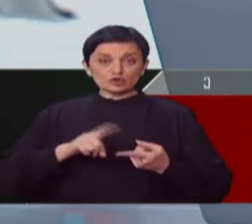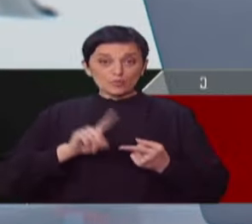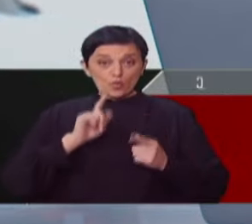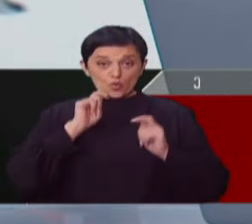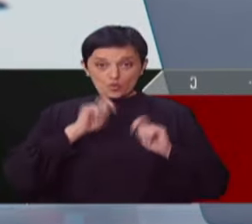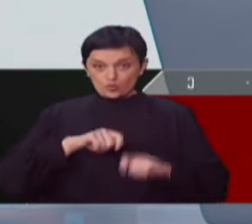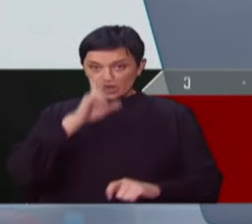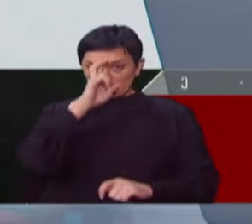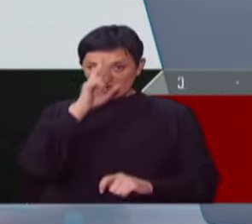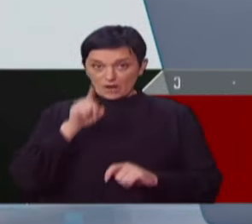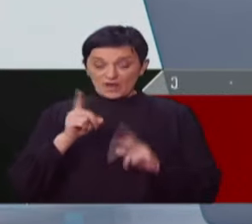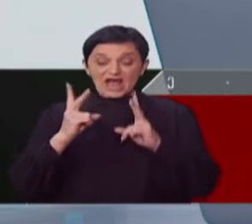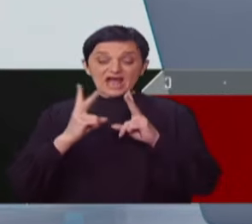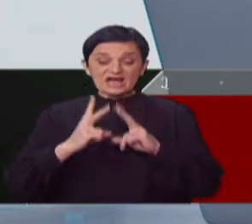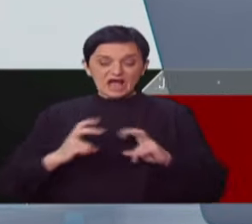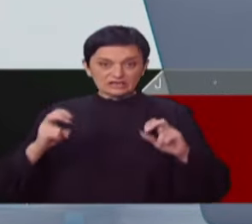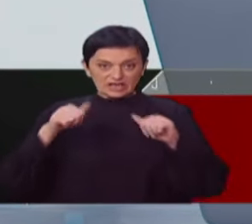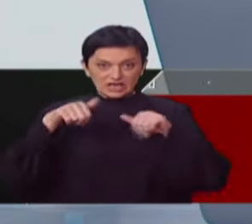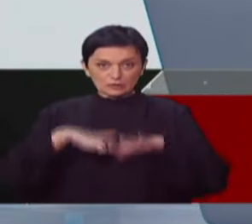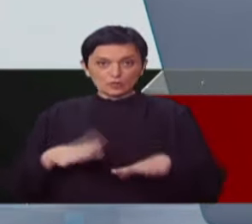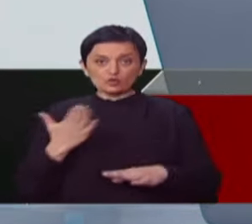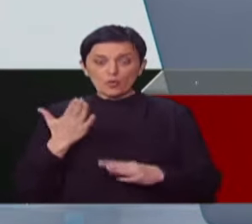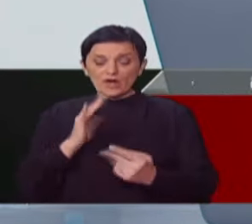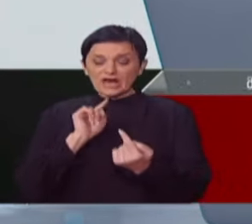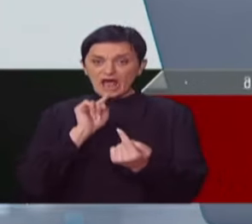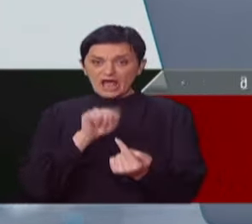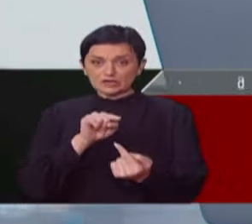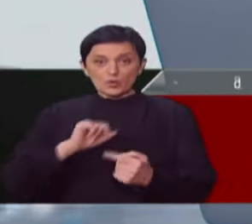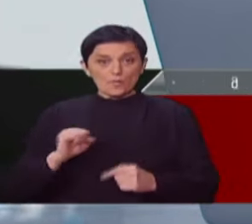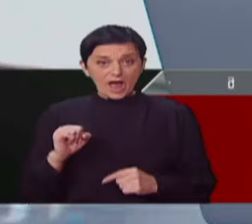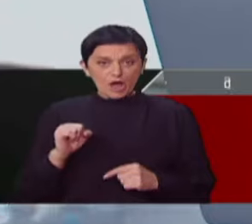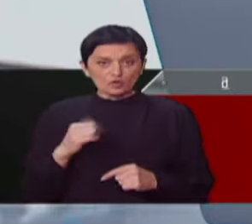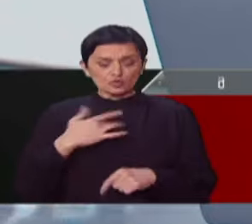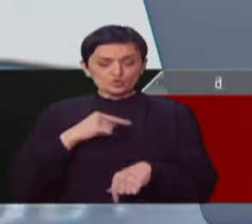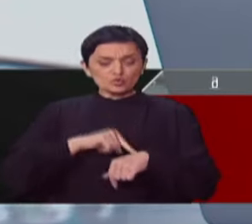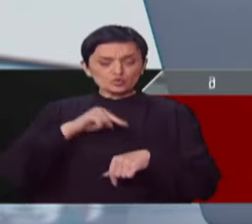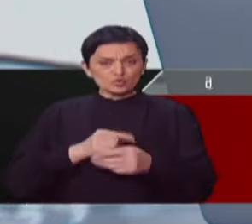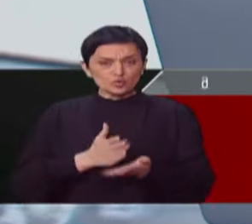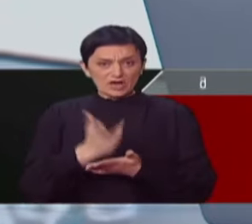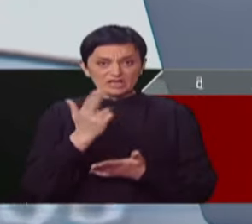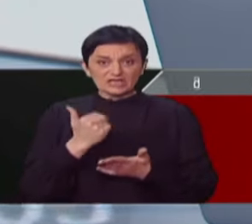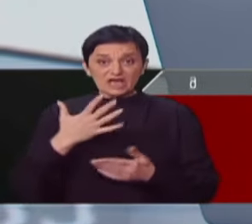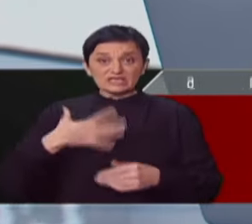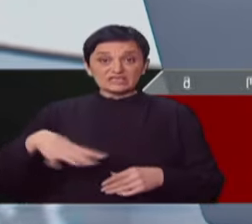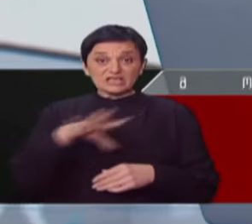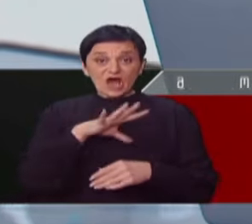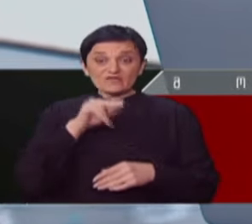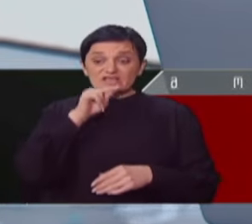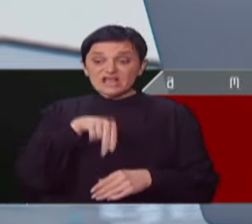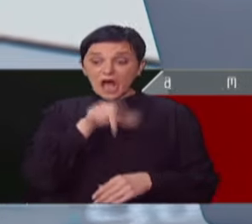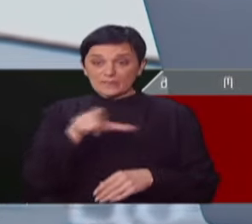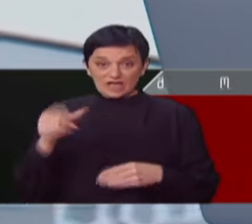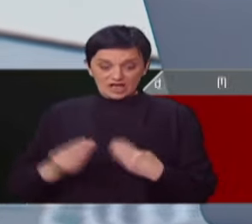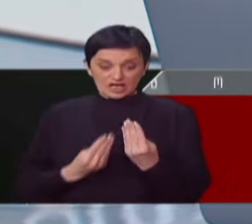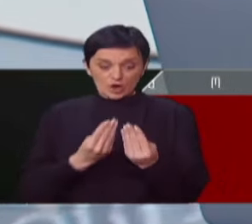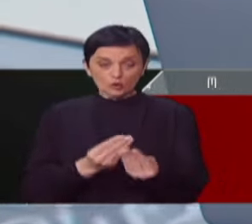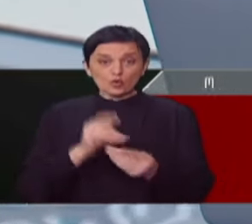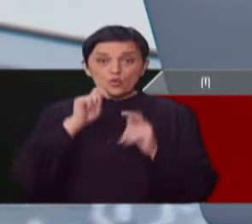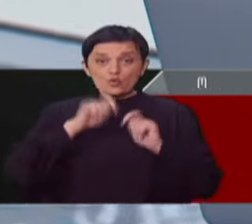უკრაინის ხელისუფლება გადახედავს გადაწყვეტილებებს, რომელიც ეწინააღმდეგება მეგობრულ სულისკვეთებას და გადასცემს საქართველოს იმ დანაშაულებს, რომლებიც